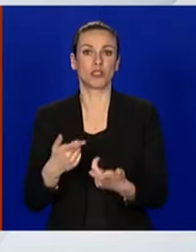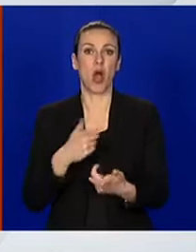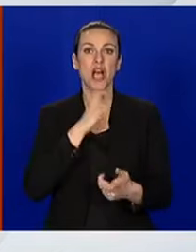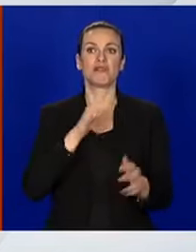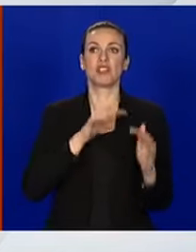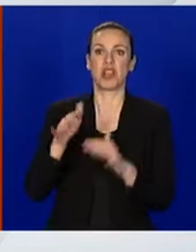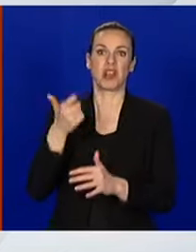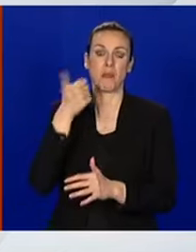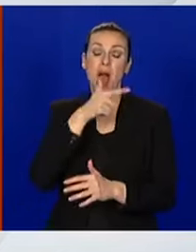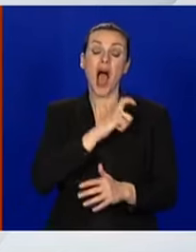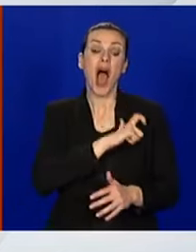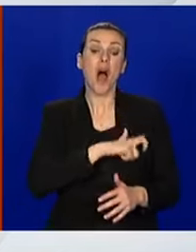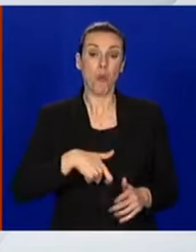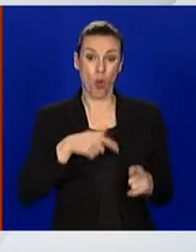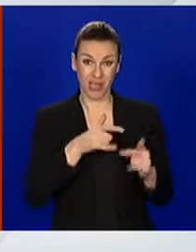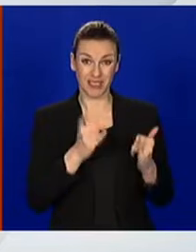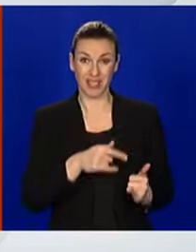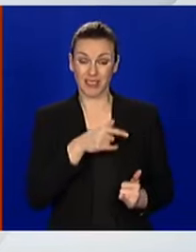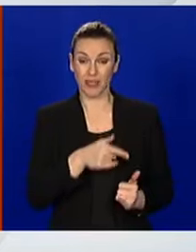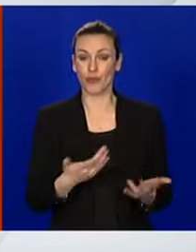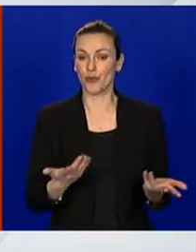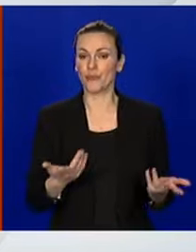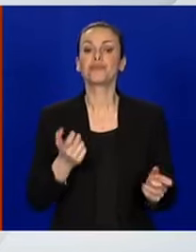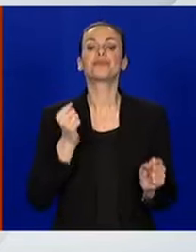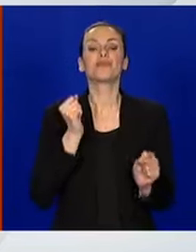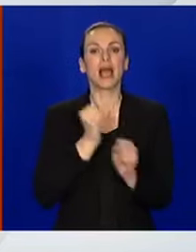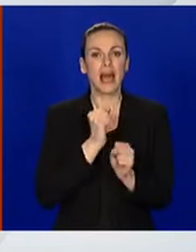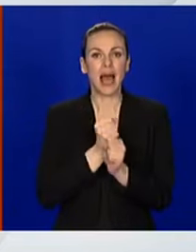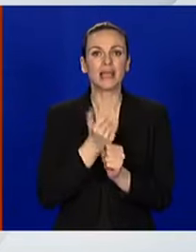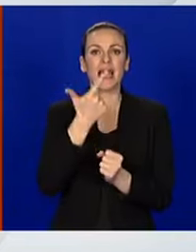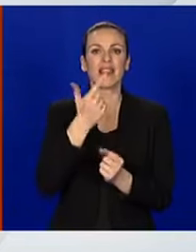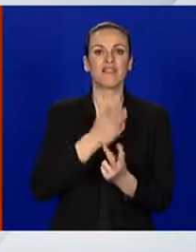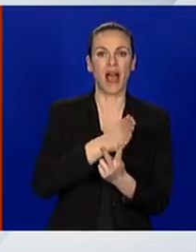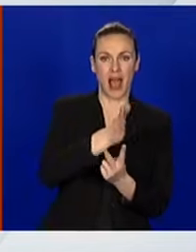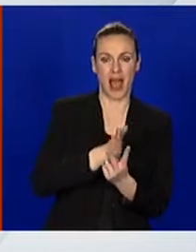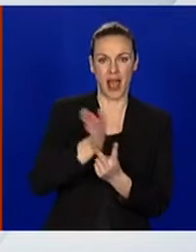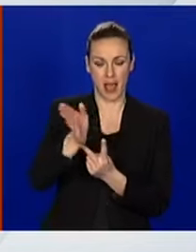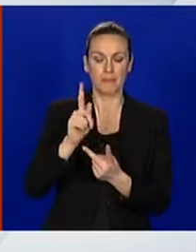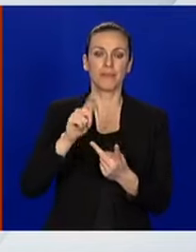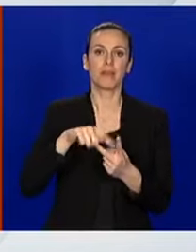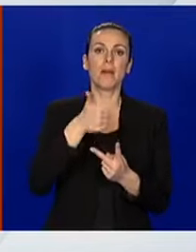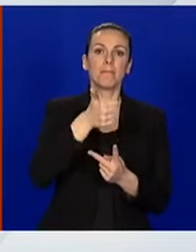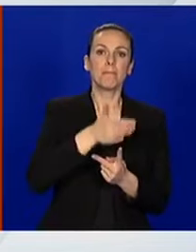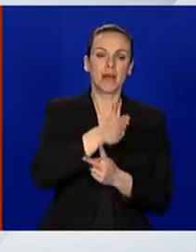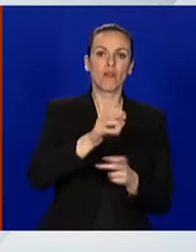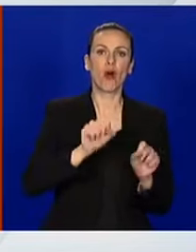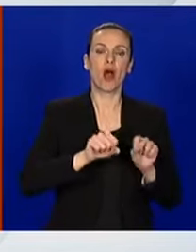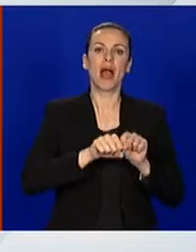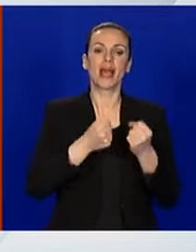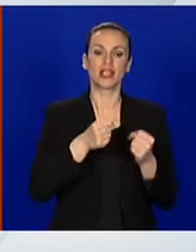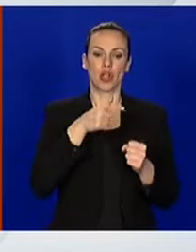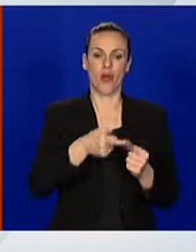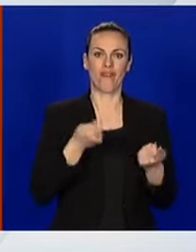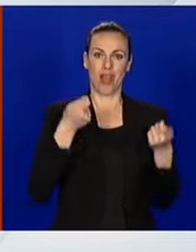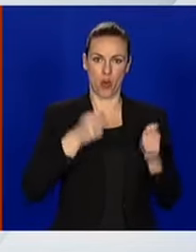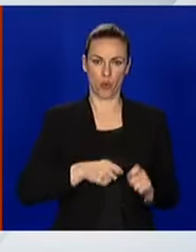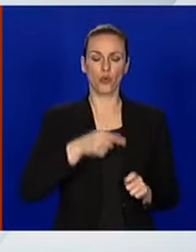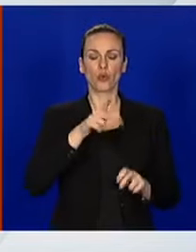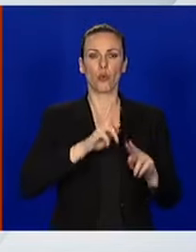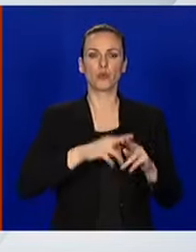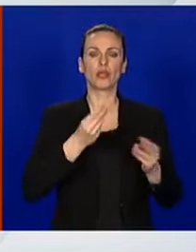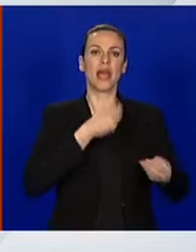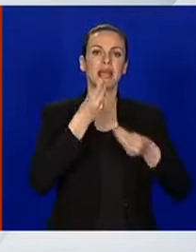u konkretnom slučaju radi u dva smjera. Prvo je kršenje odluke, o čemu će se